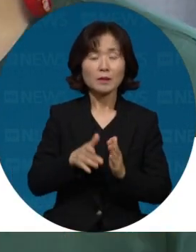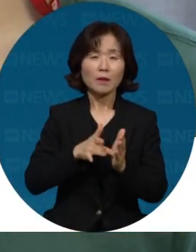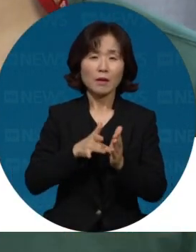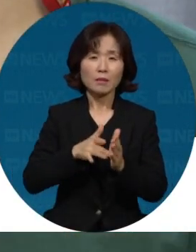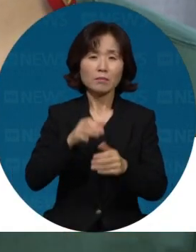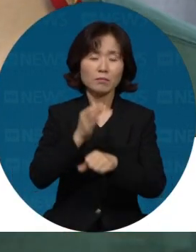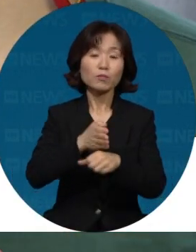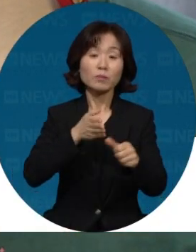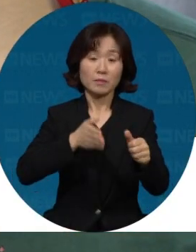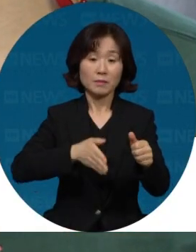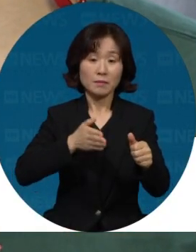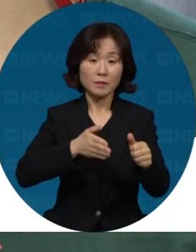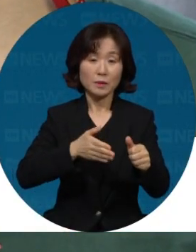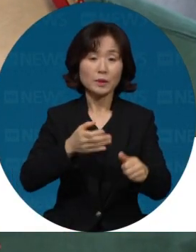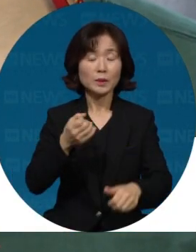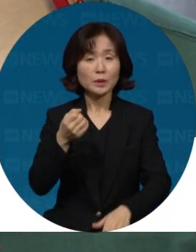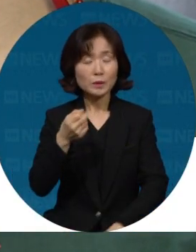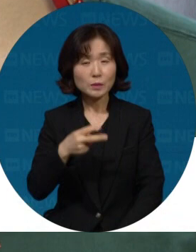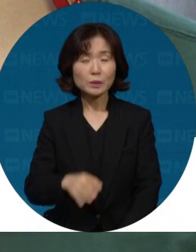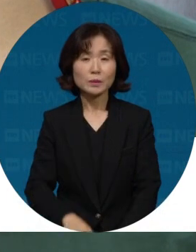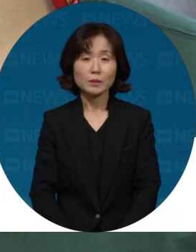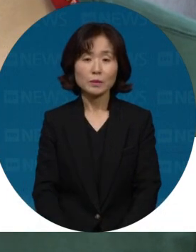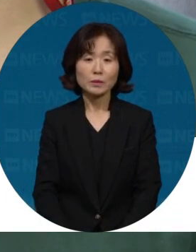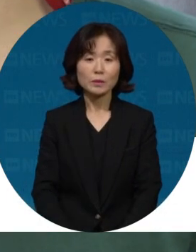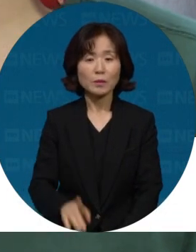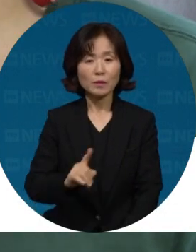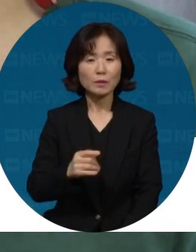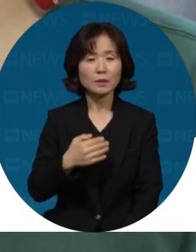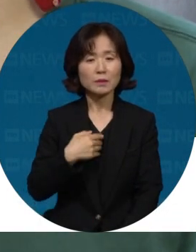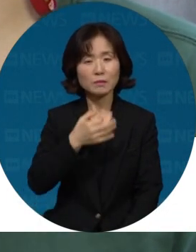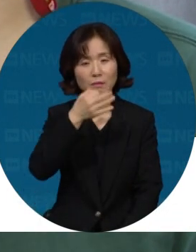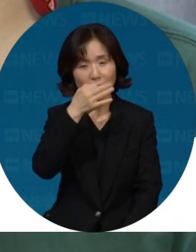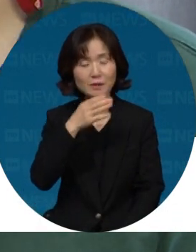부탁하거나 아니면 뭐 이렇게 좀 이렇게 뭔가